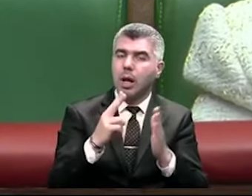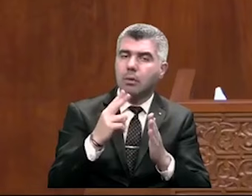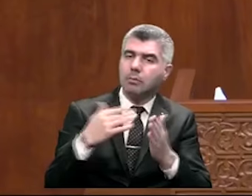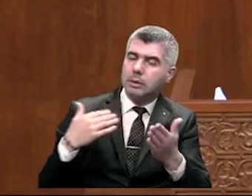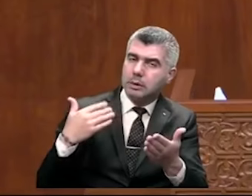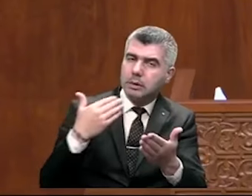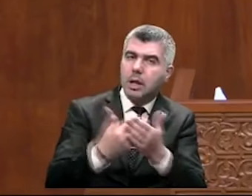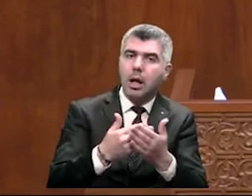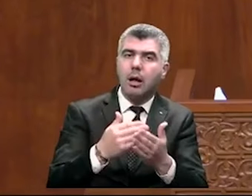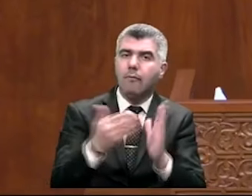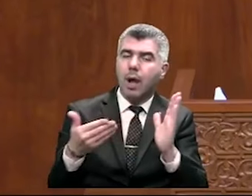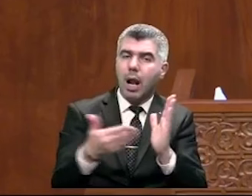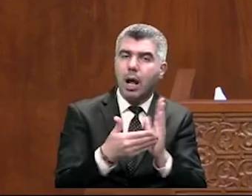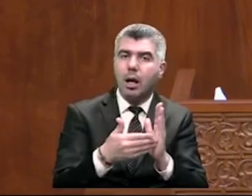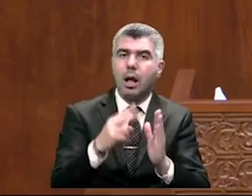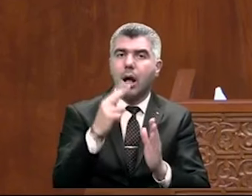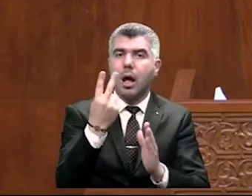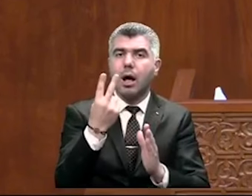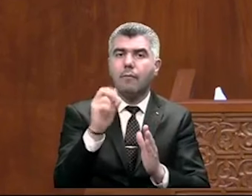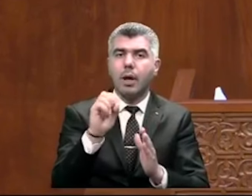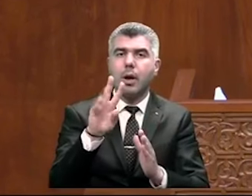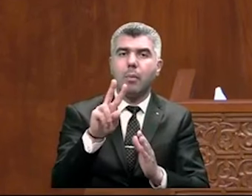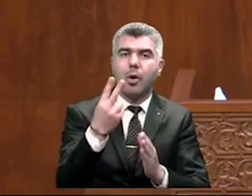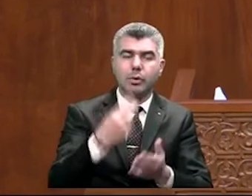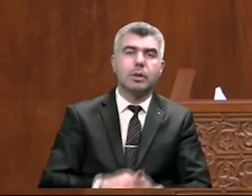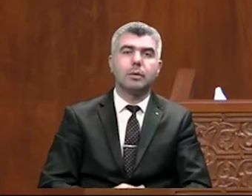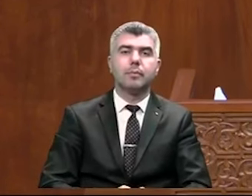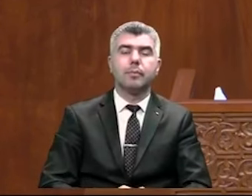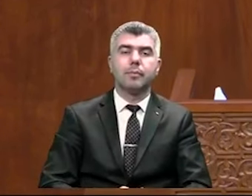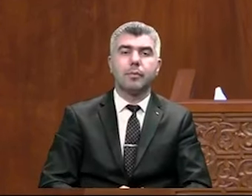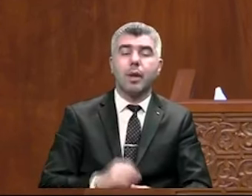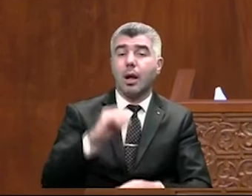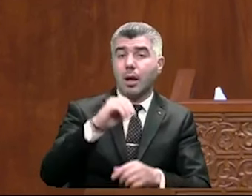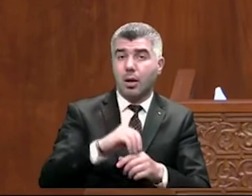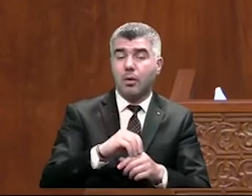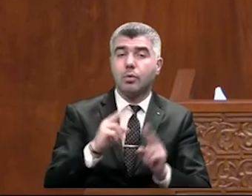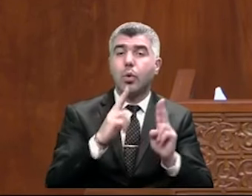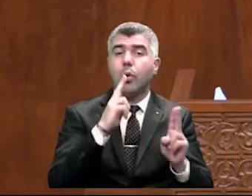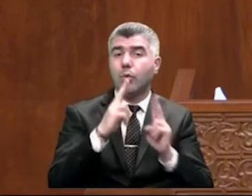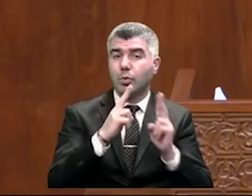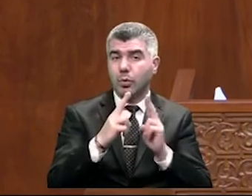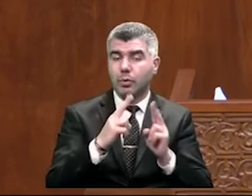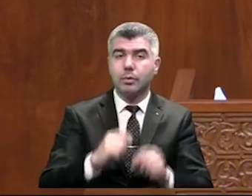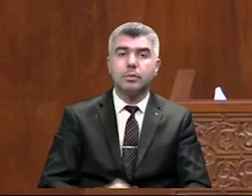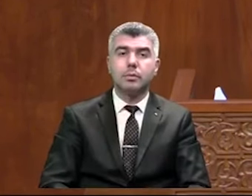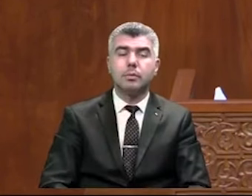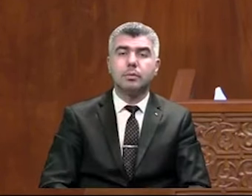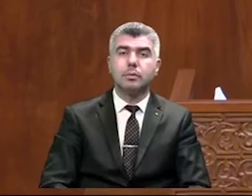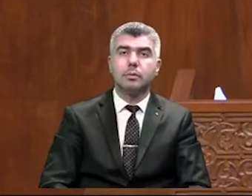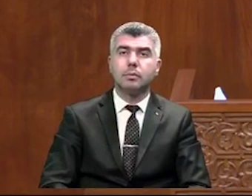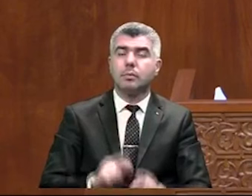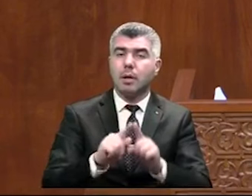اواخر سنه 2024 هنالك كذلك بالنسبه لطرق السيار نحن بصدد